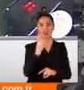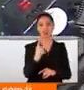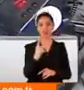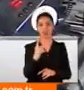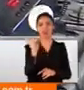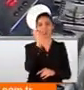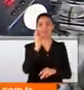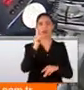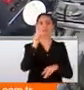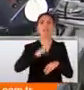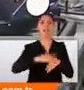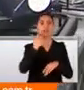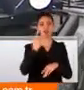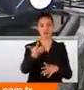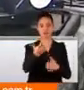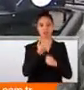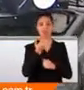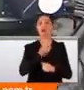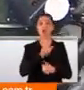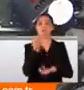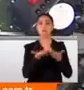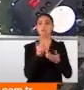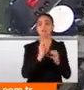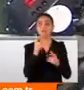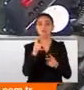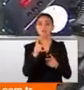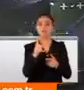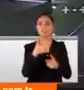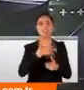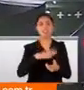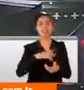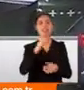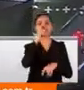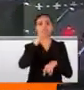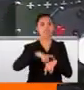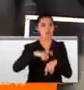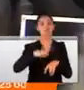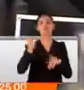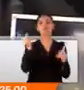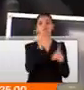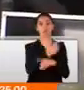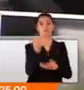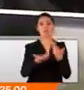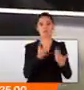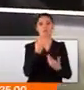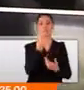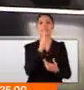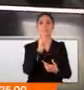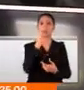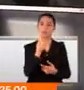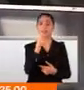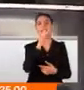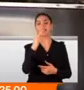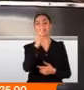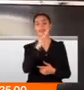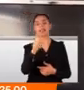200 lira. Evet. Ne pişirecek öğrenciler bunun içinde? Neler pişirebilirler? Mesela börek pişirebilirler. Tavuk, mavuk yine de pişirebilirler. 7000 lira, 7500 lira